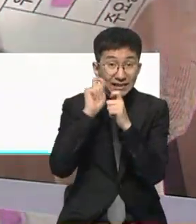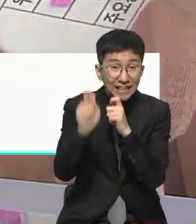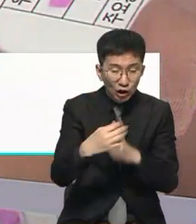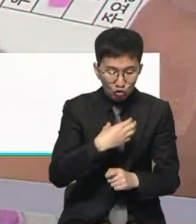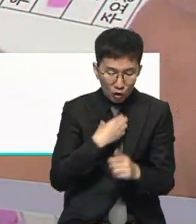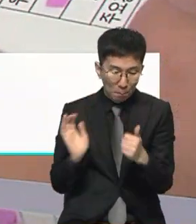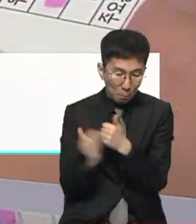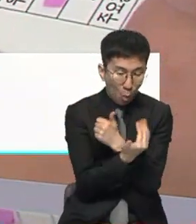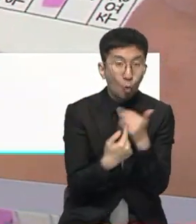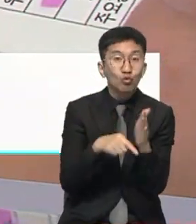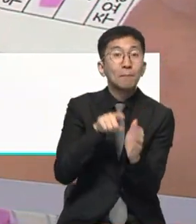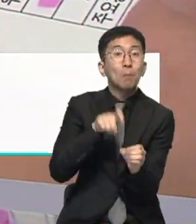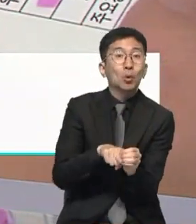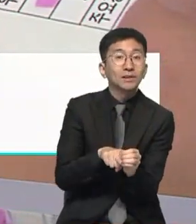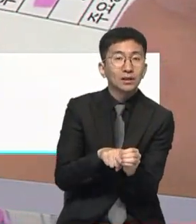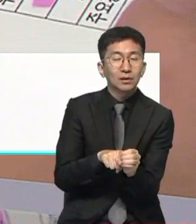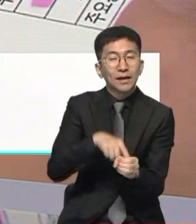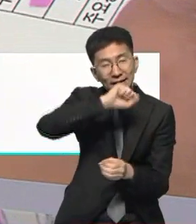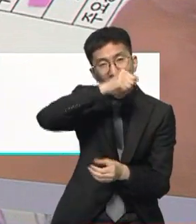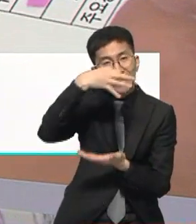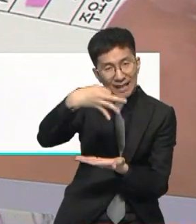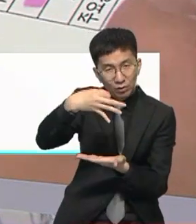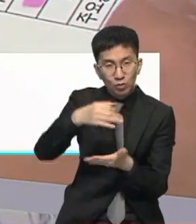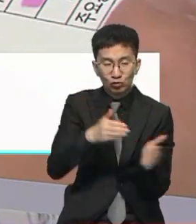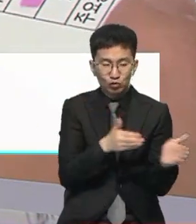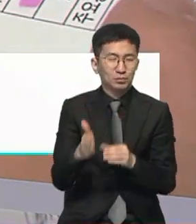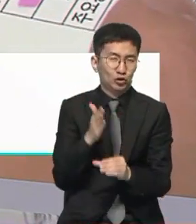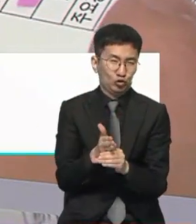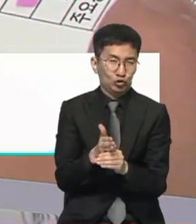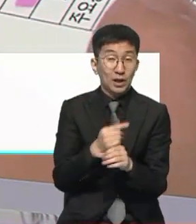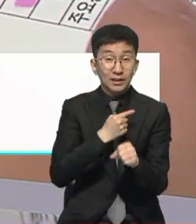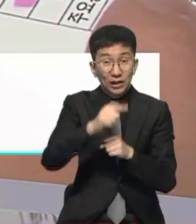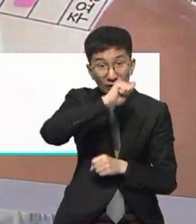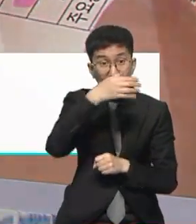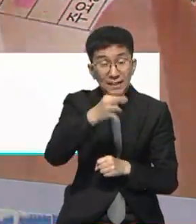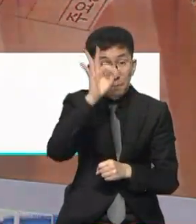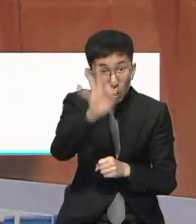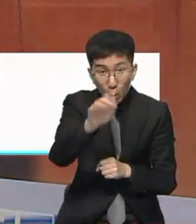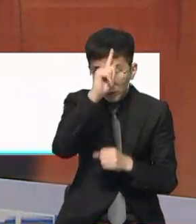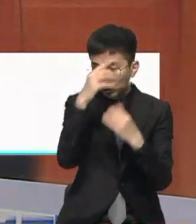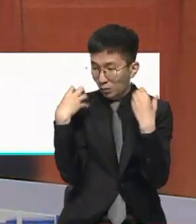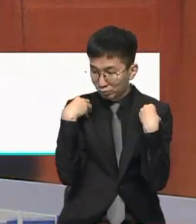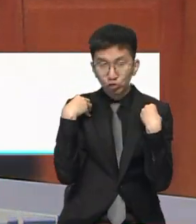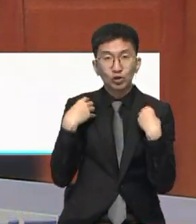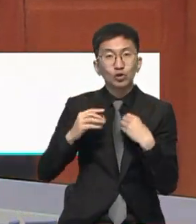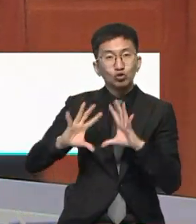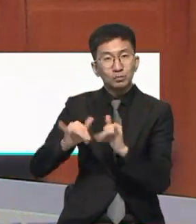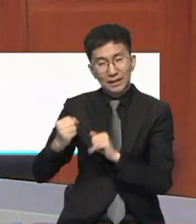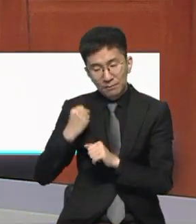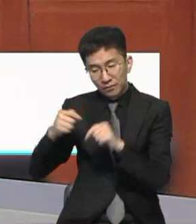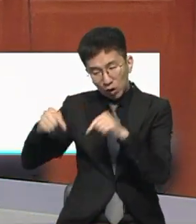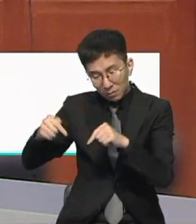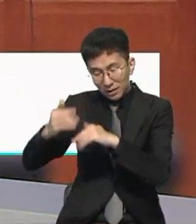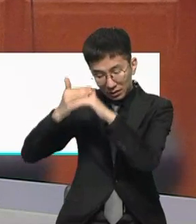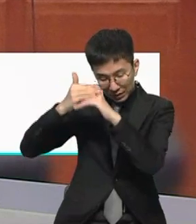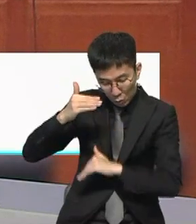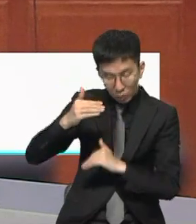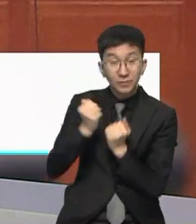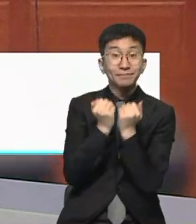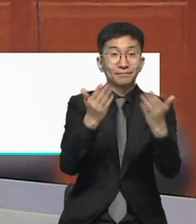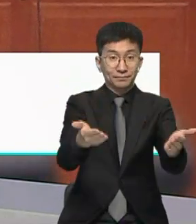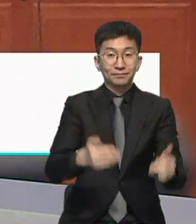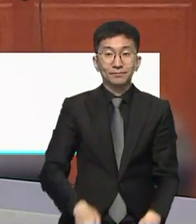사기 위험으로부터 보호하기 위한 예산도 마련됩니다. 내년도 예산을 놓고 정부와 여당이 협의한 결과 엄민재 기자가